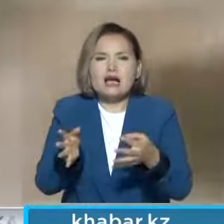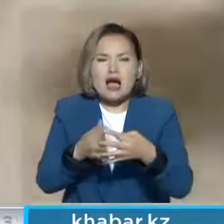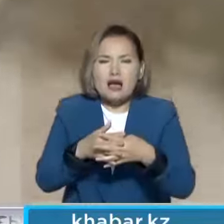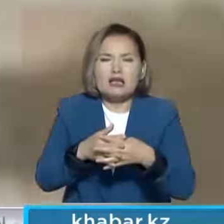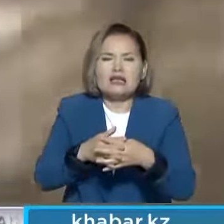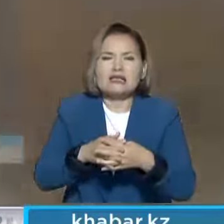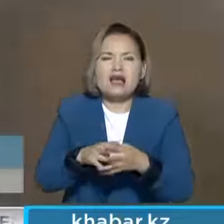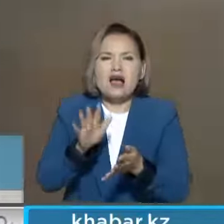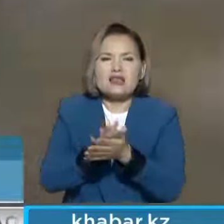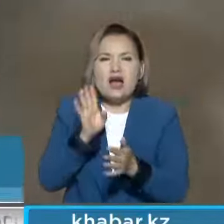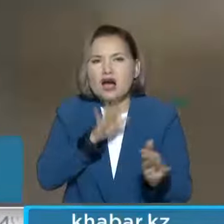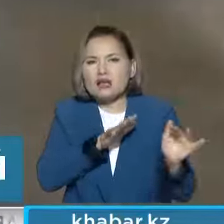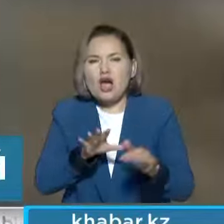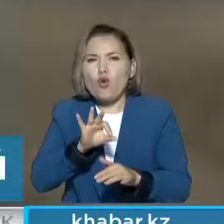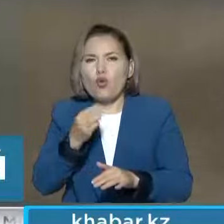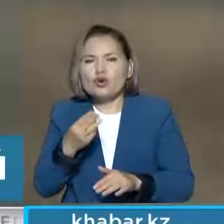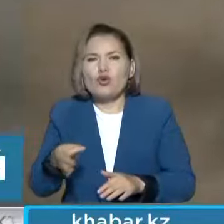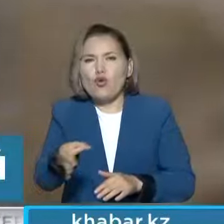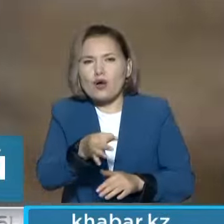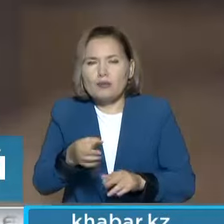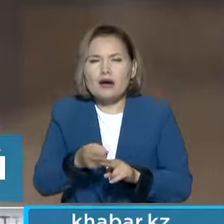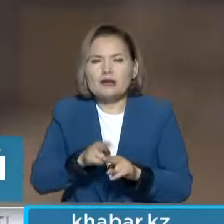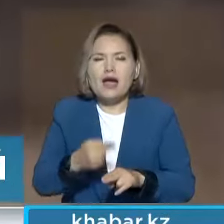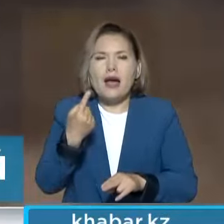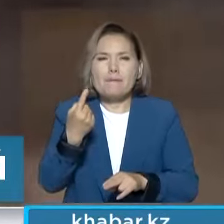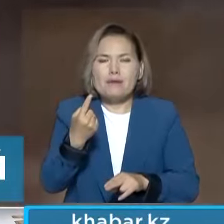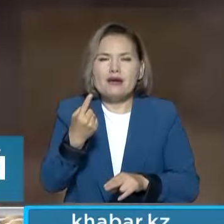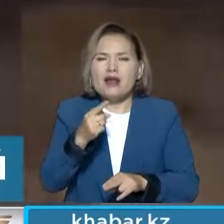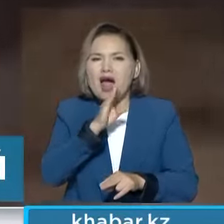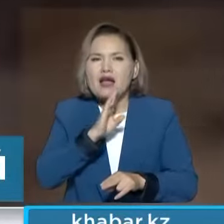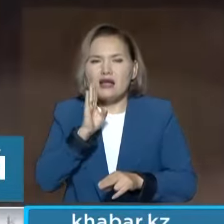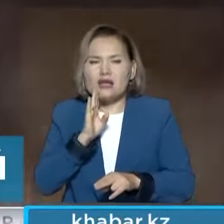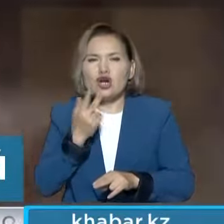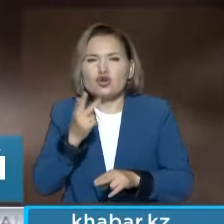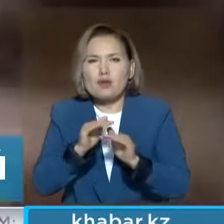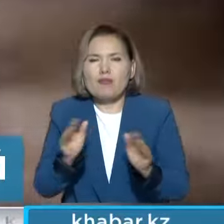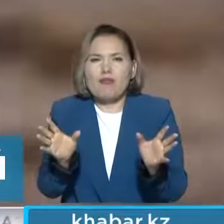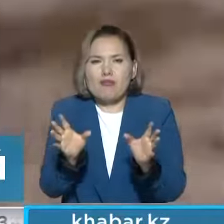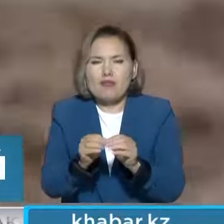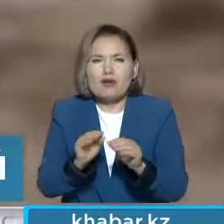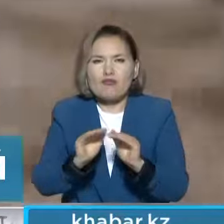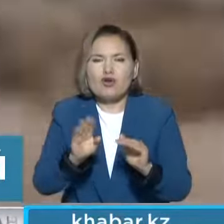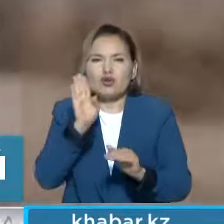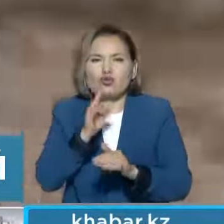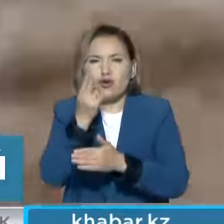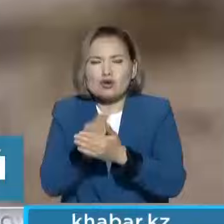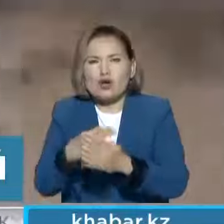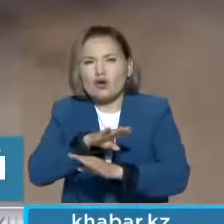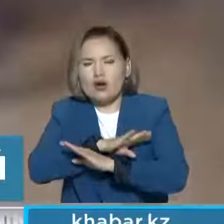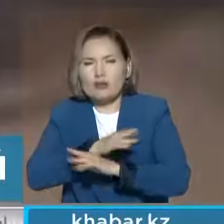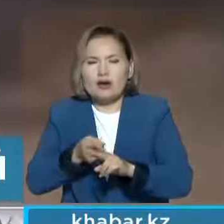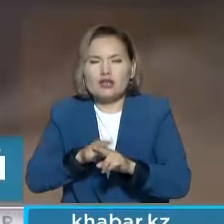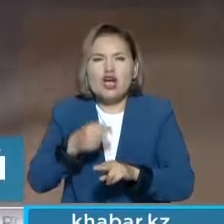оған іргелес аудандарды жайпап, бір әйел мен оның 3 қызын алып кетті. 6 жасар бүлдіршіннің денесі кеше Өзбекстанмен шекара